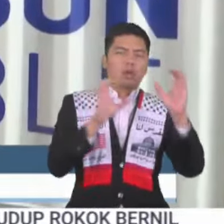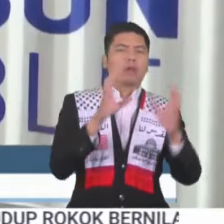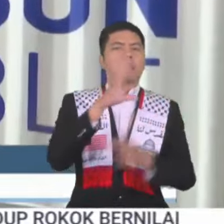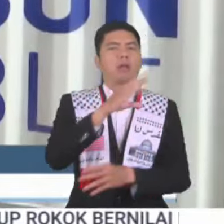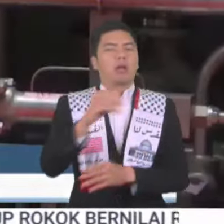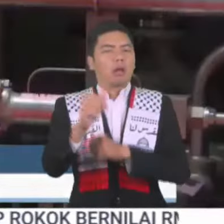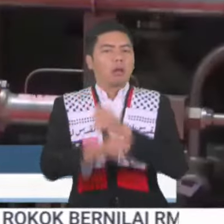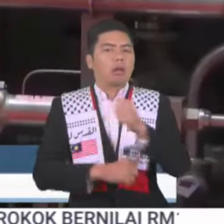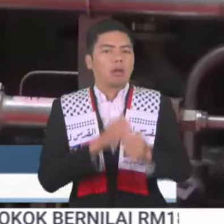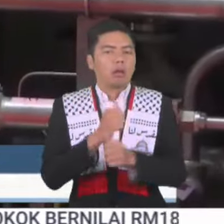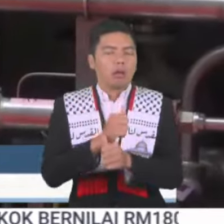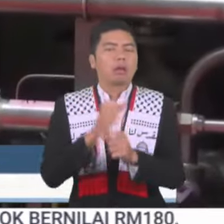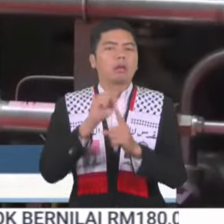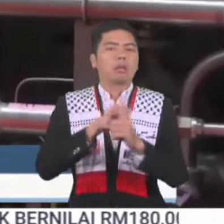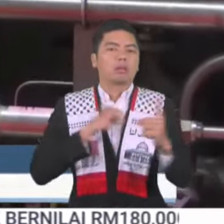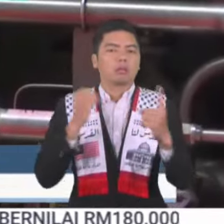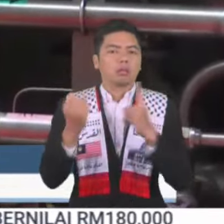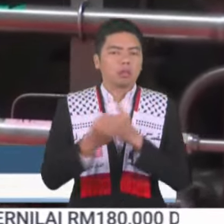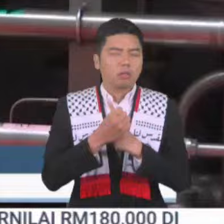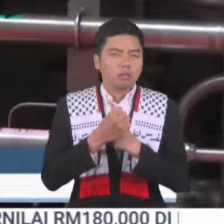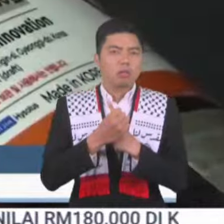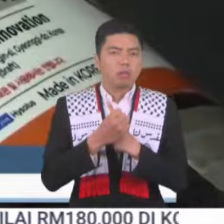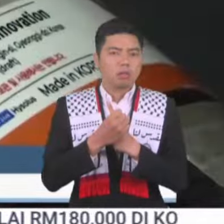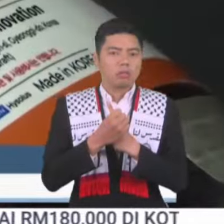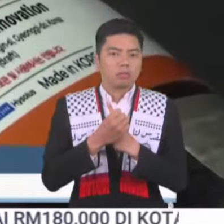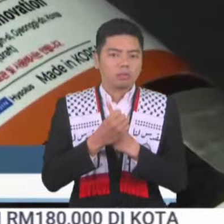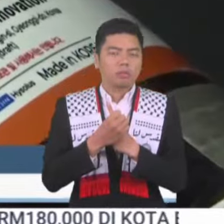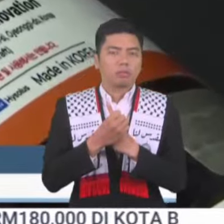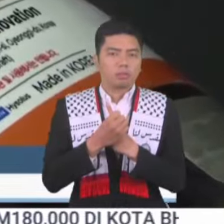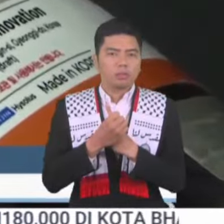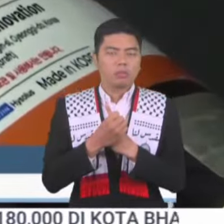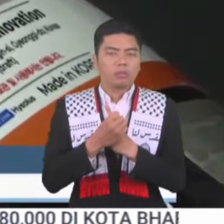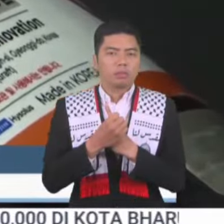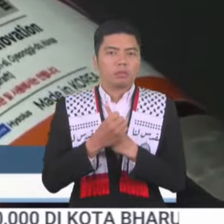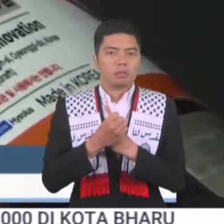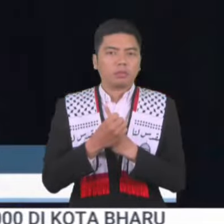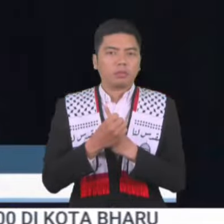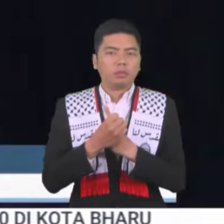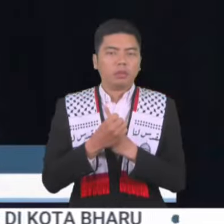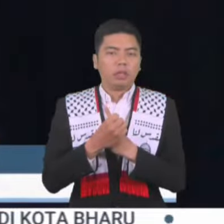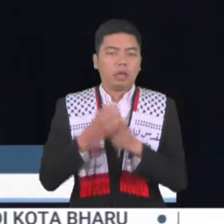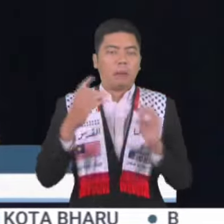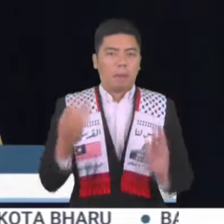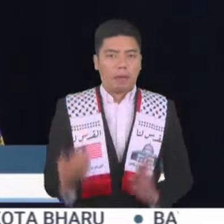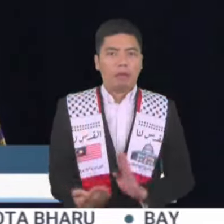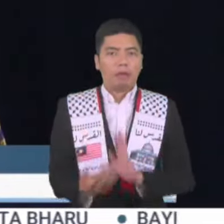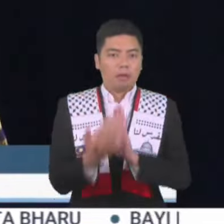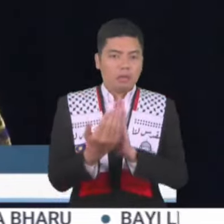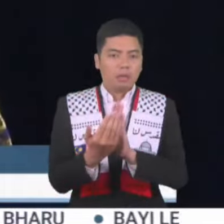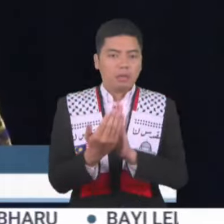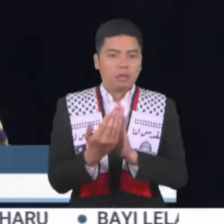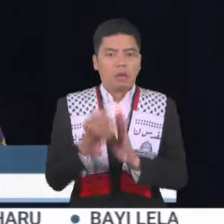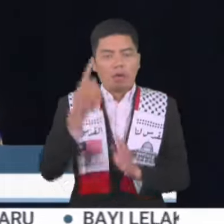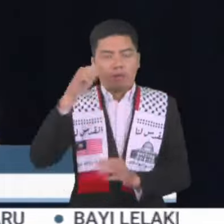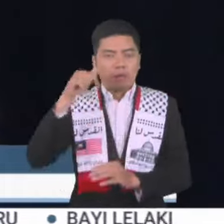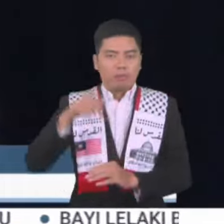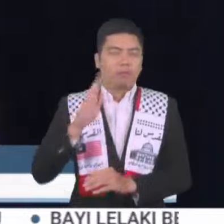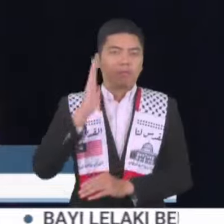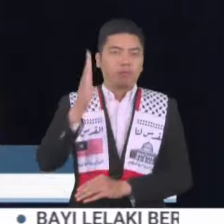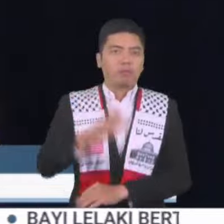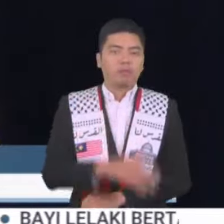sekitar, sifar karbon dan pancerian bahan api tanpa emisi